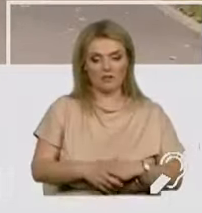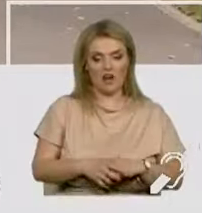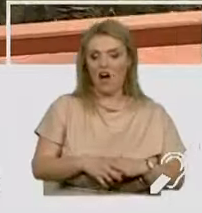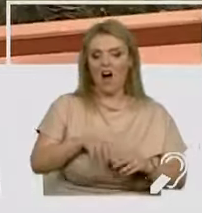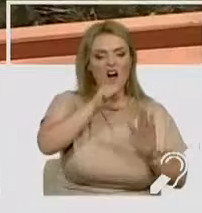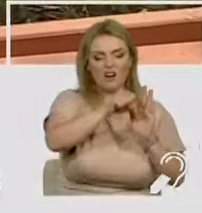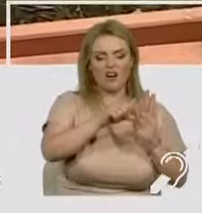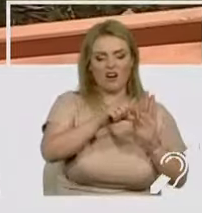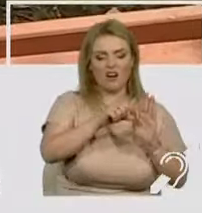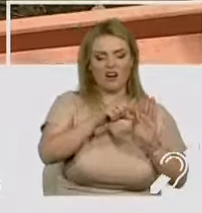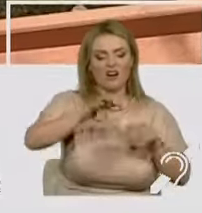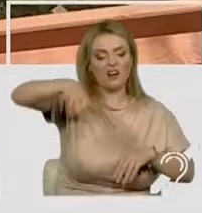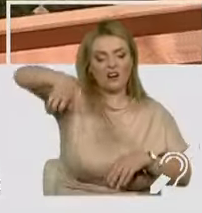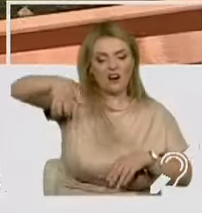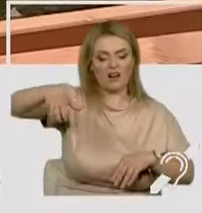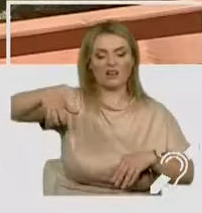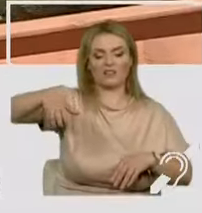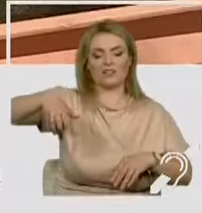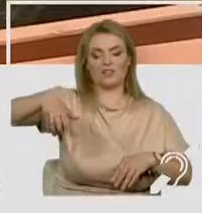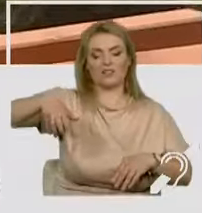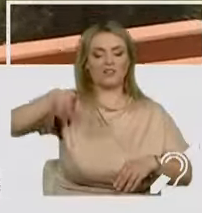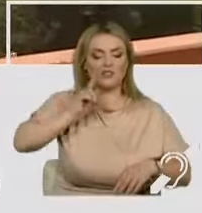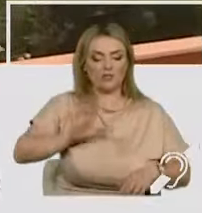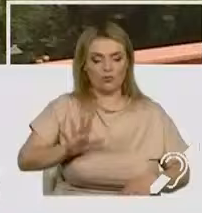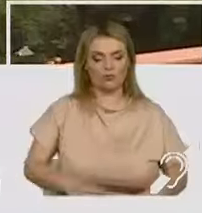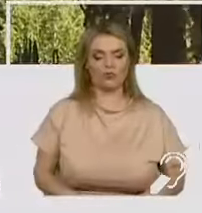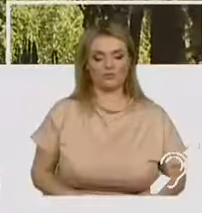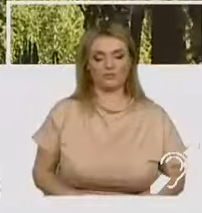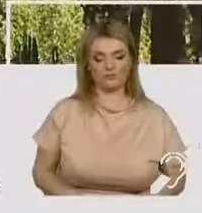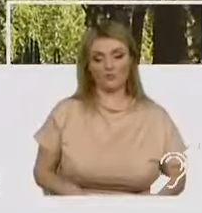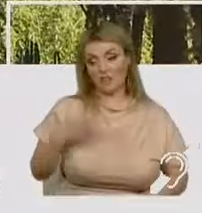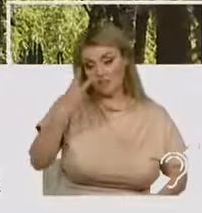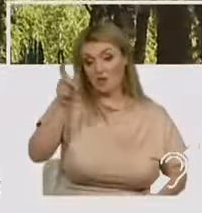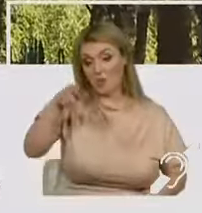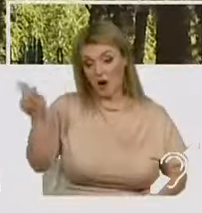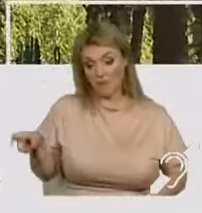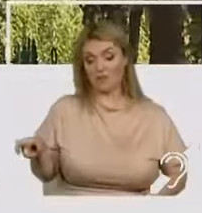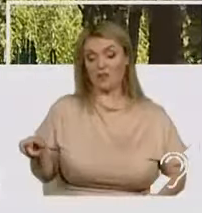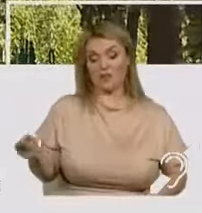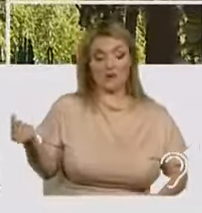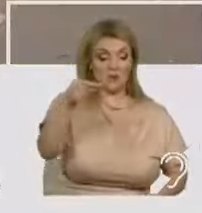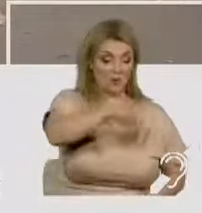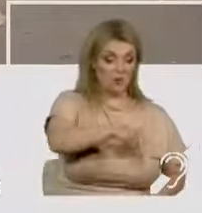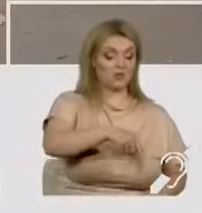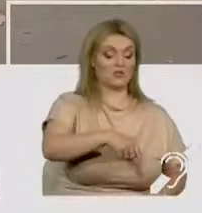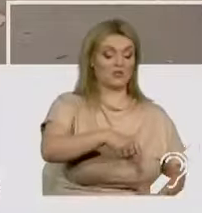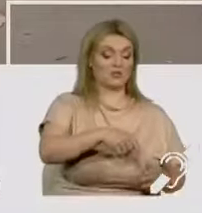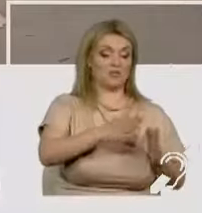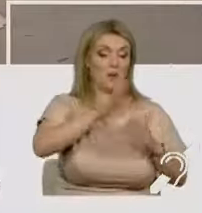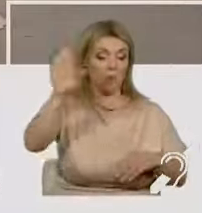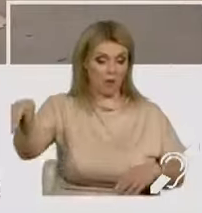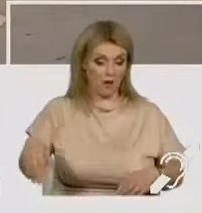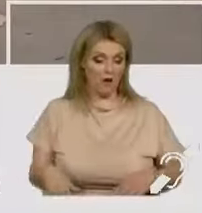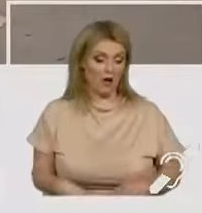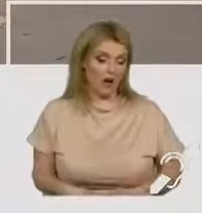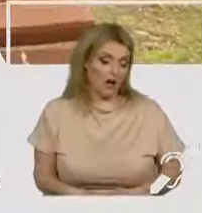de gustoasă. Văd persoane că vin și iau cu sticlele apă, înseamnă că e bun. Unii au înțeles însă că apa izvorului e poluată și evită